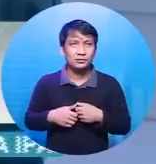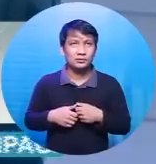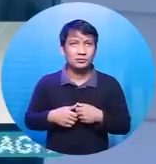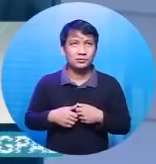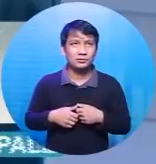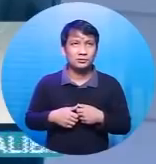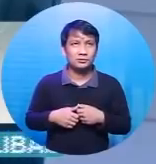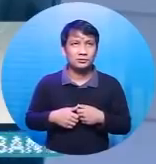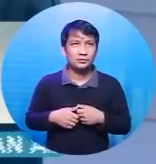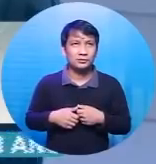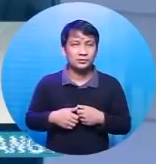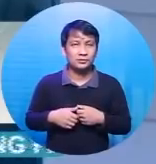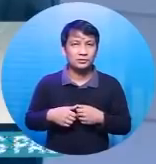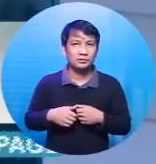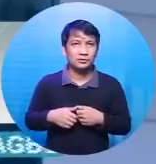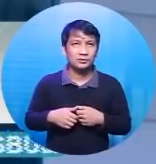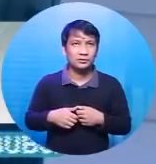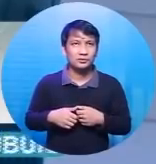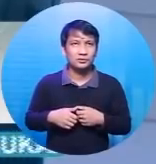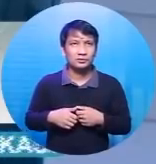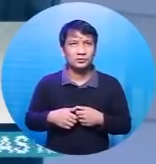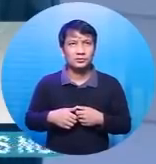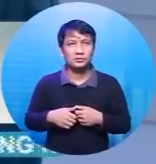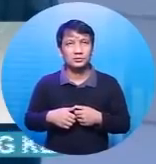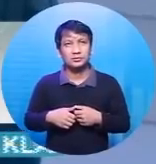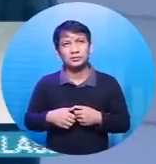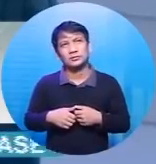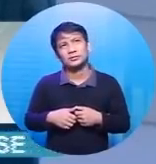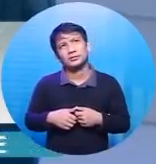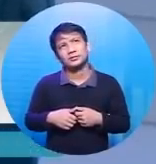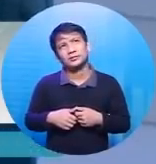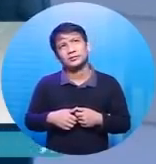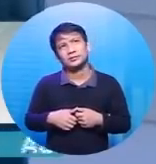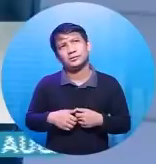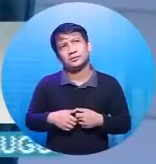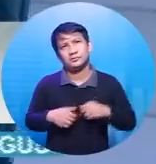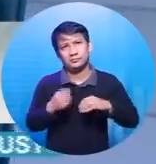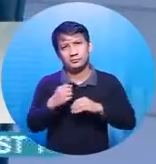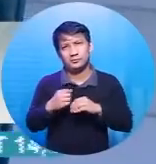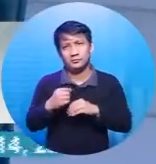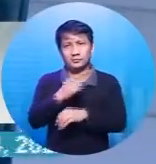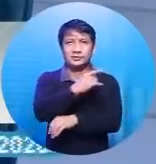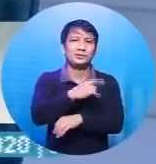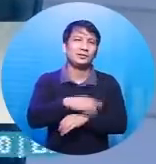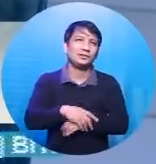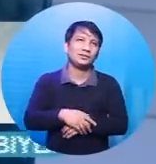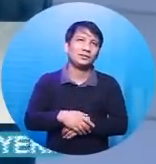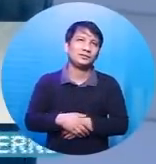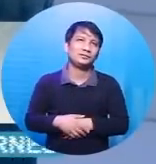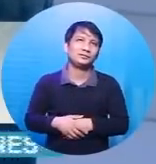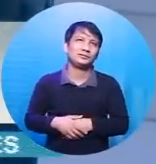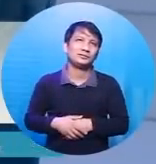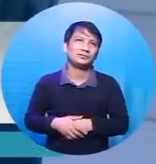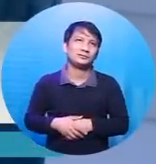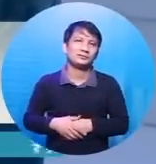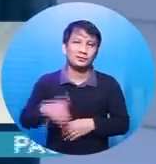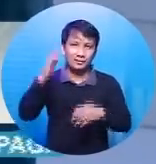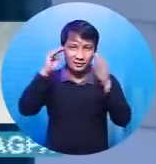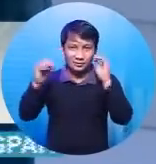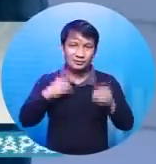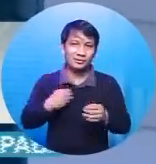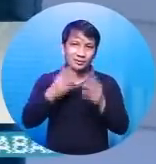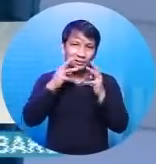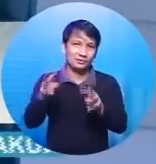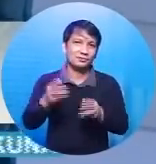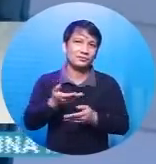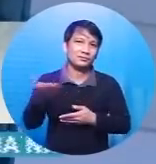ship para marating to. Yun. Sayang to naman. Hello? Yun,